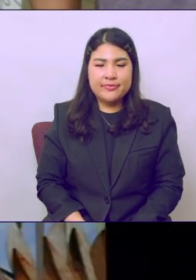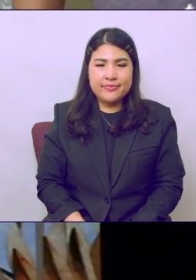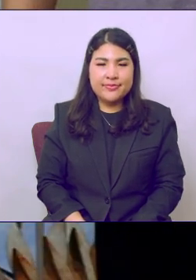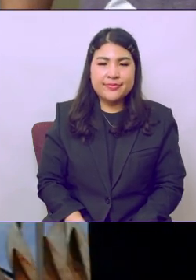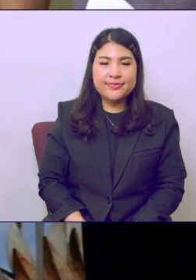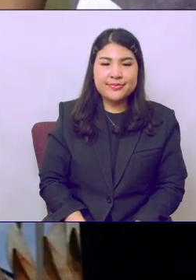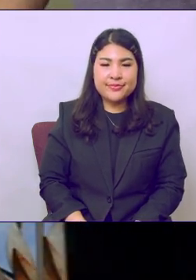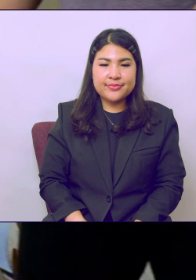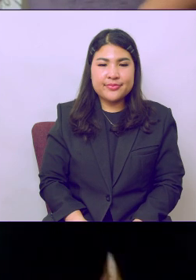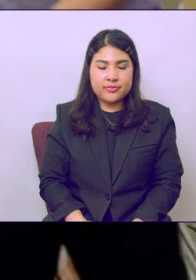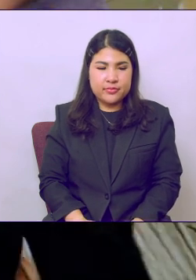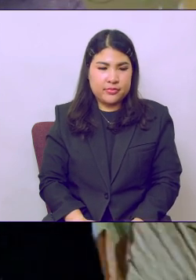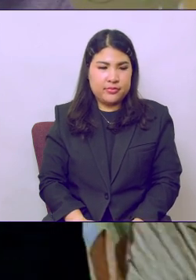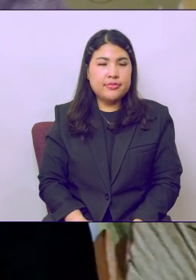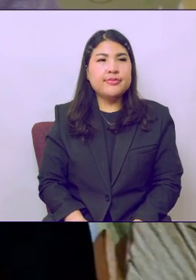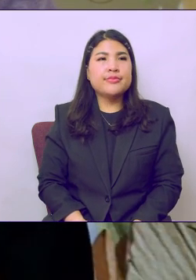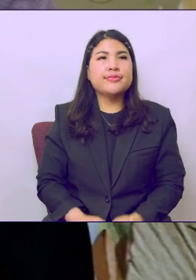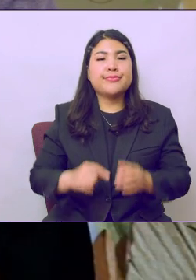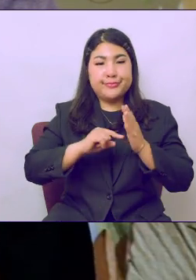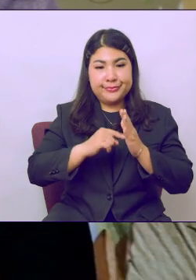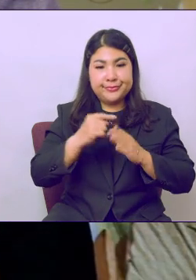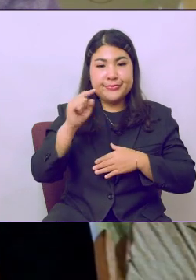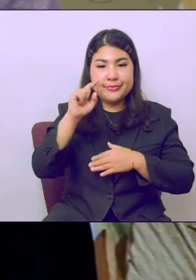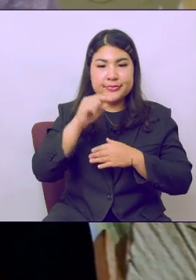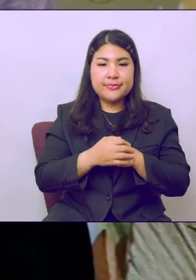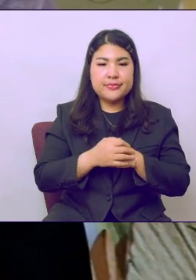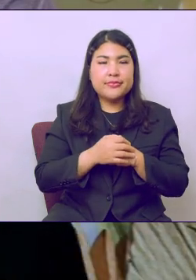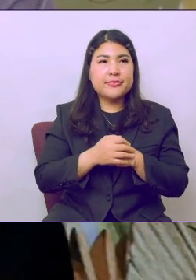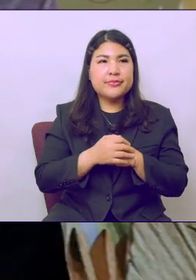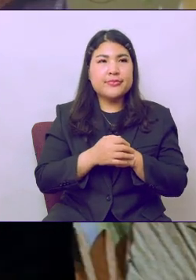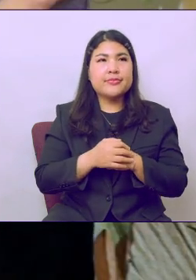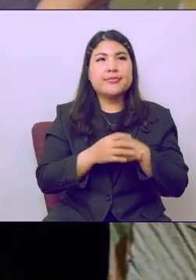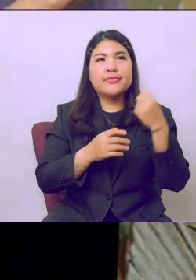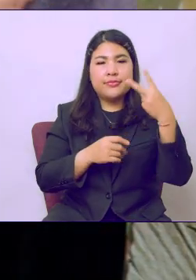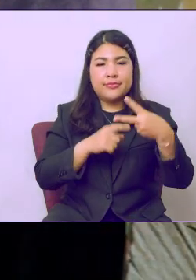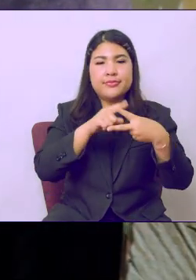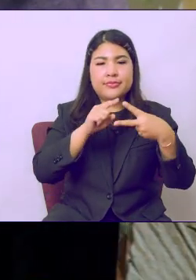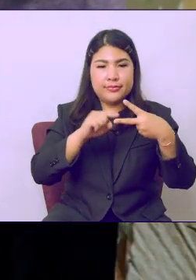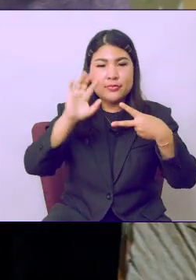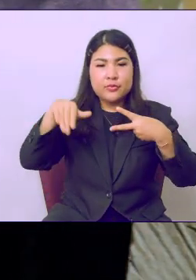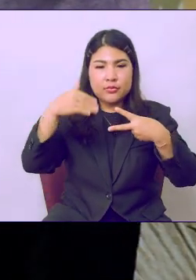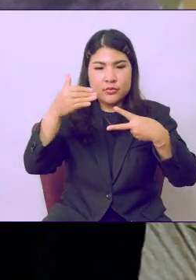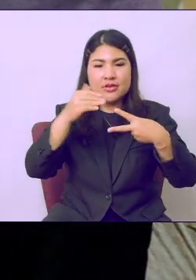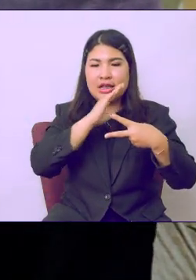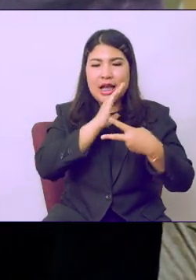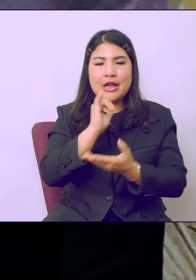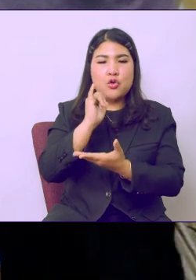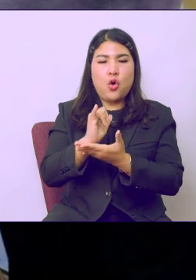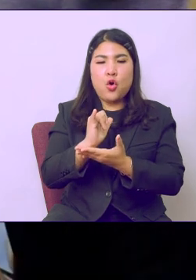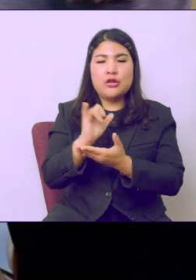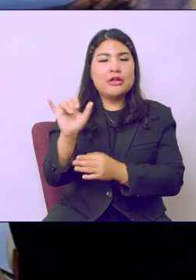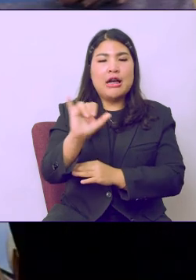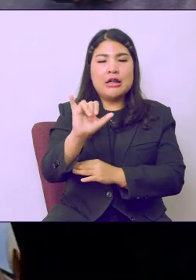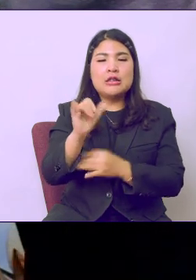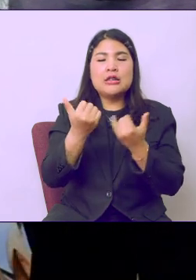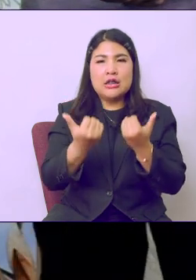เอ่ยเ้าเดี๋ยวเราจะเริ่มที่ท่าท่า 2ท่าแรกก่อนเนาะแต่ว่าผมยังไม่ให้น้องลงไปนอนในท่าที่ 2นะครับจะเป็น